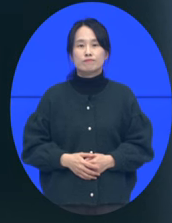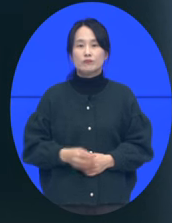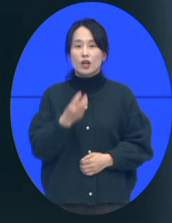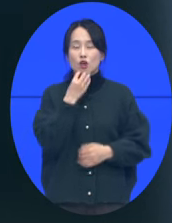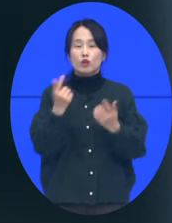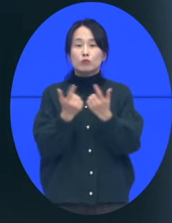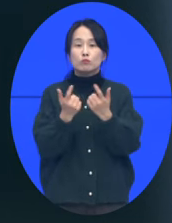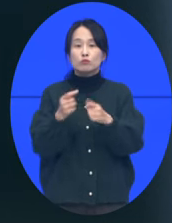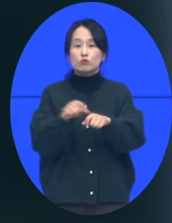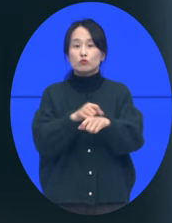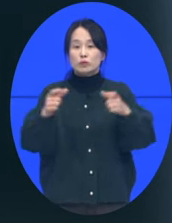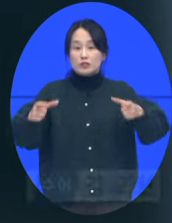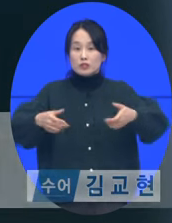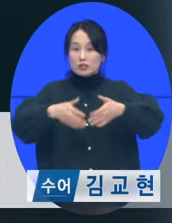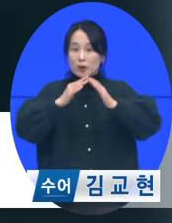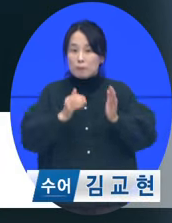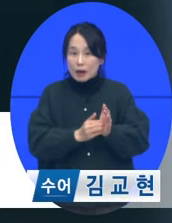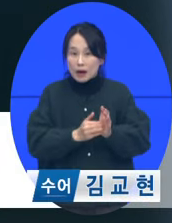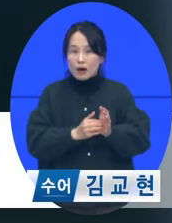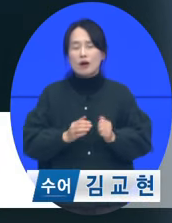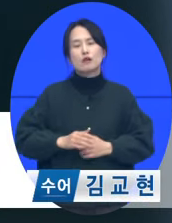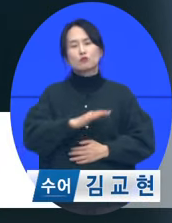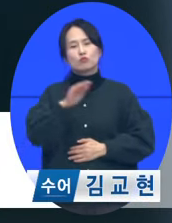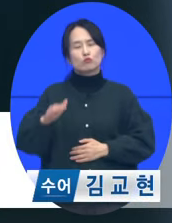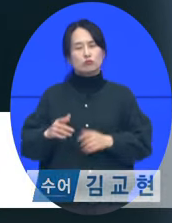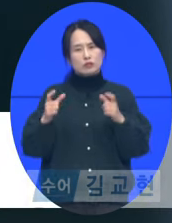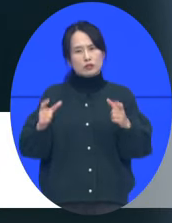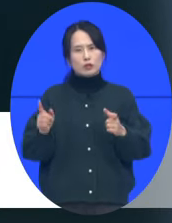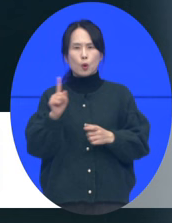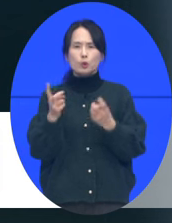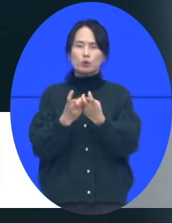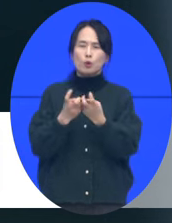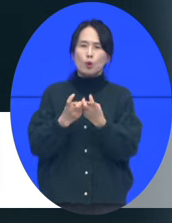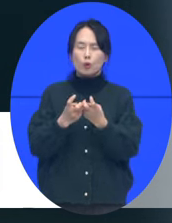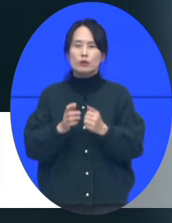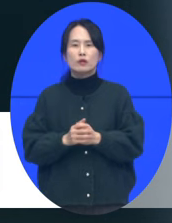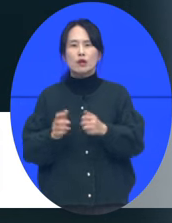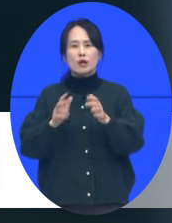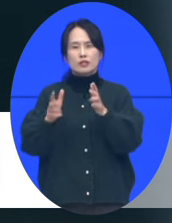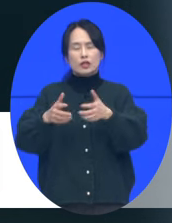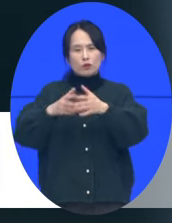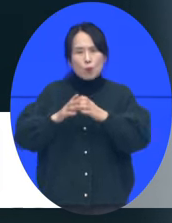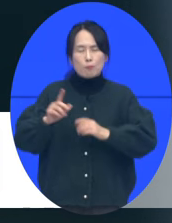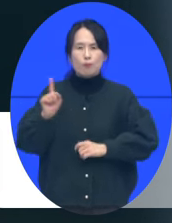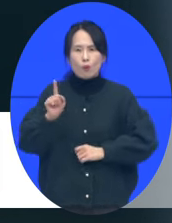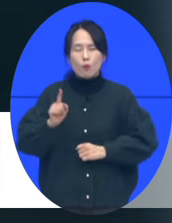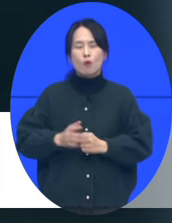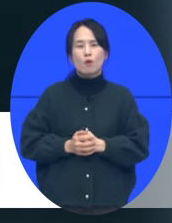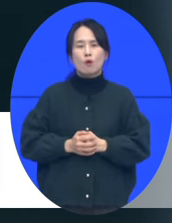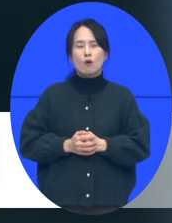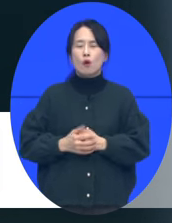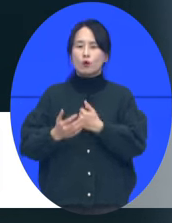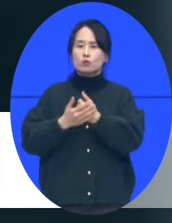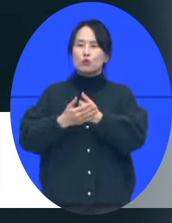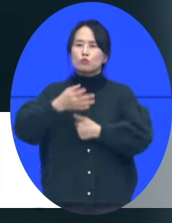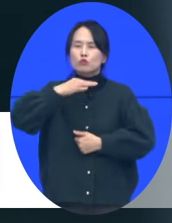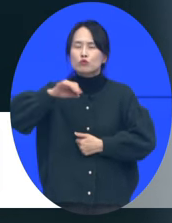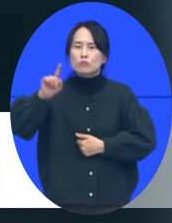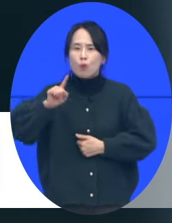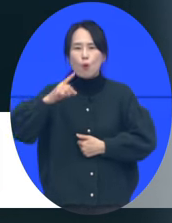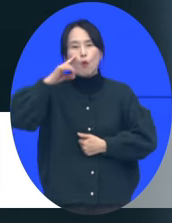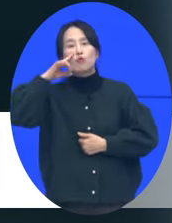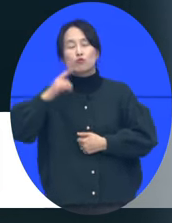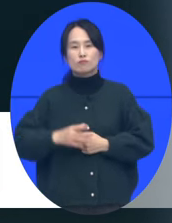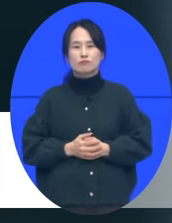경기북부 특별자치도가 설치되면 우리 지역엔 어떤 산업이 들어서고 혜택이 주어질지 궁금한 분들 많으셨을 텐데요